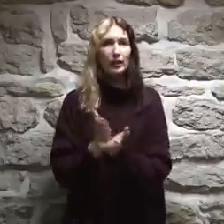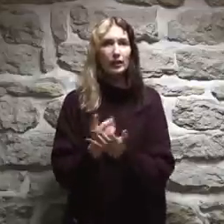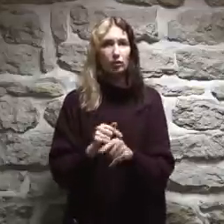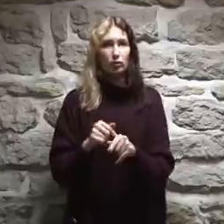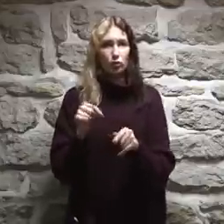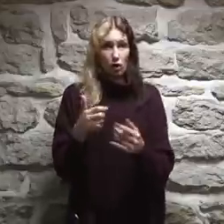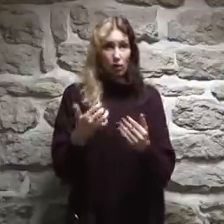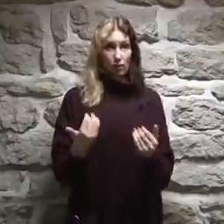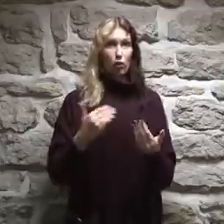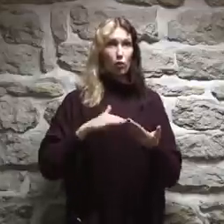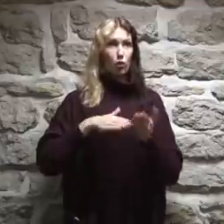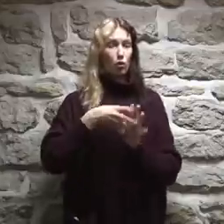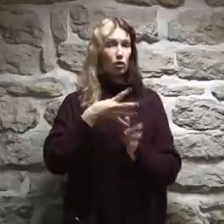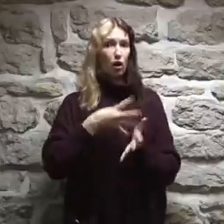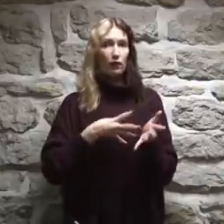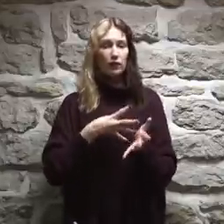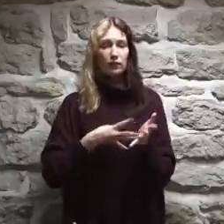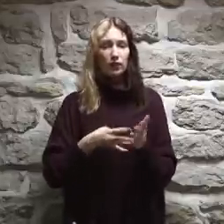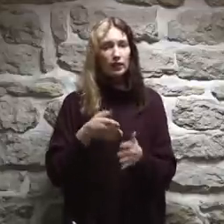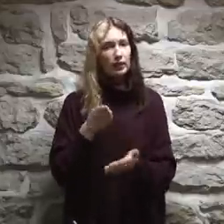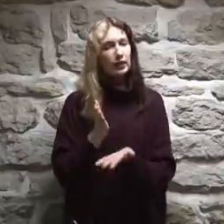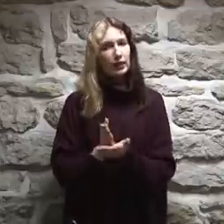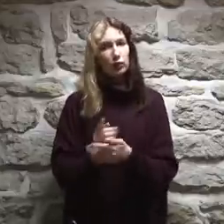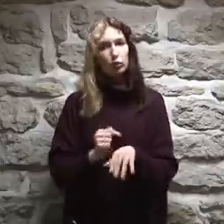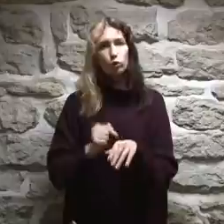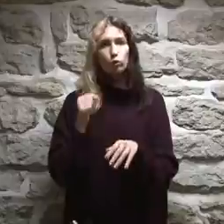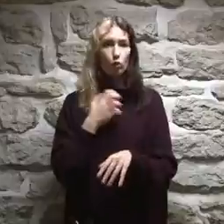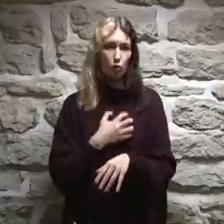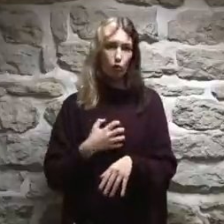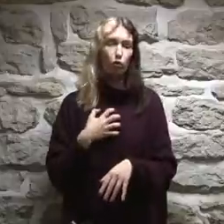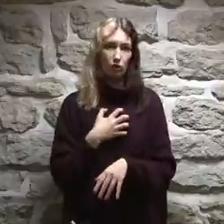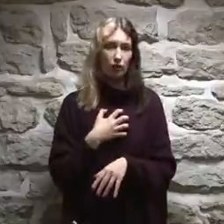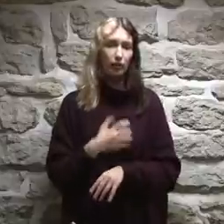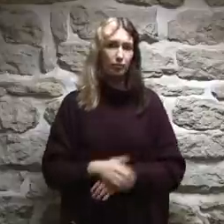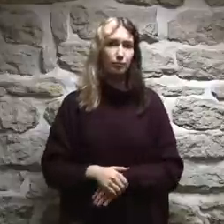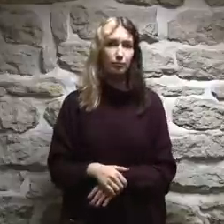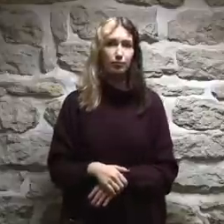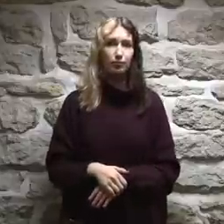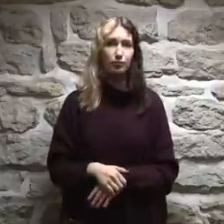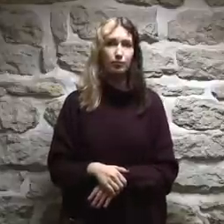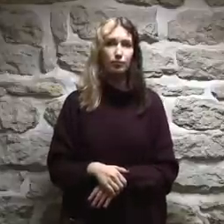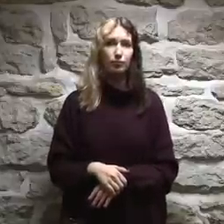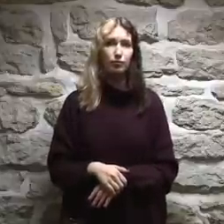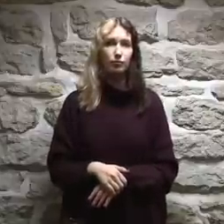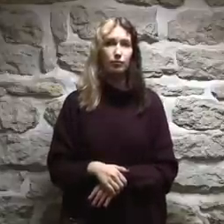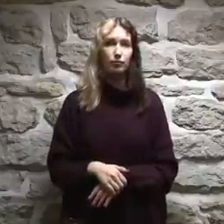arvestades praegust olukorda, on ülioluline. Ja